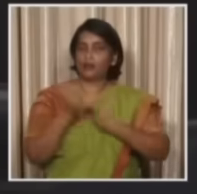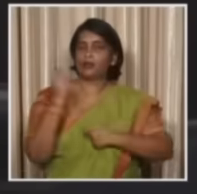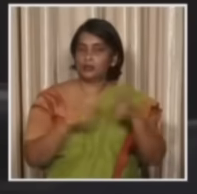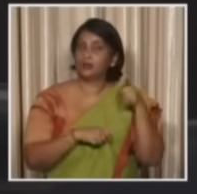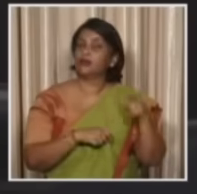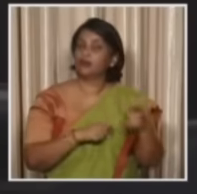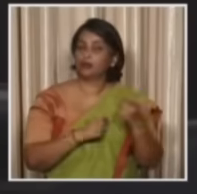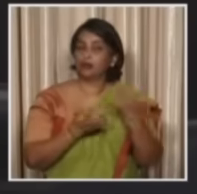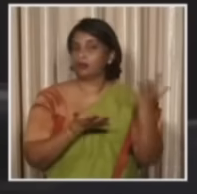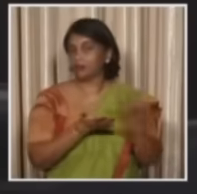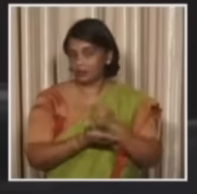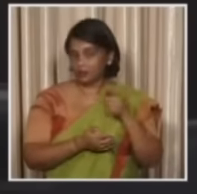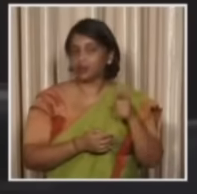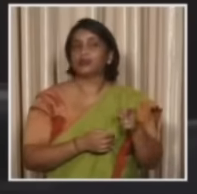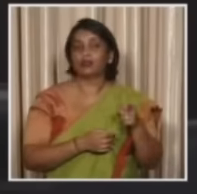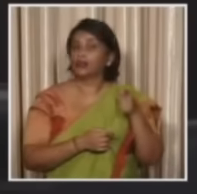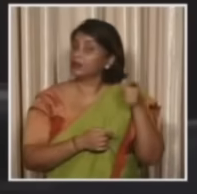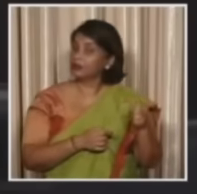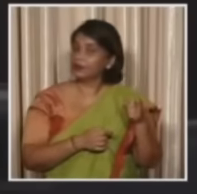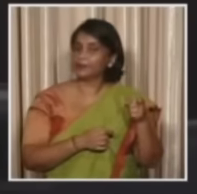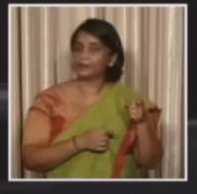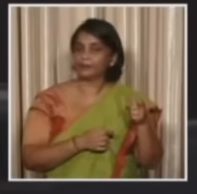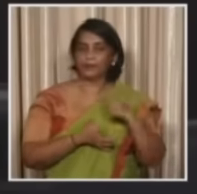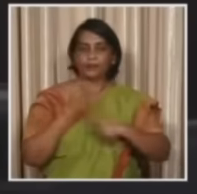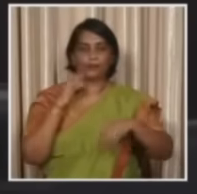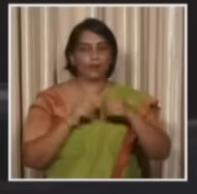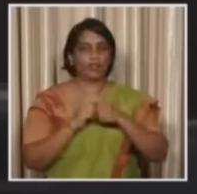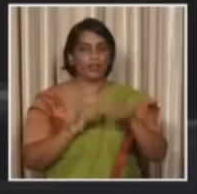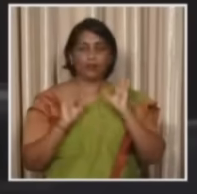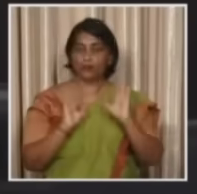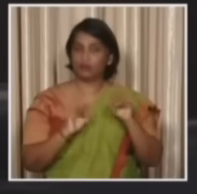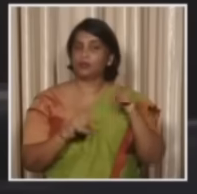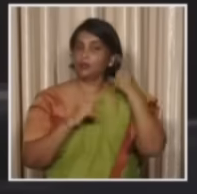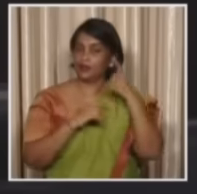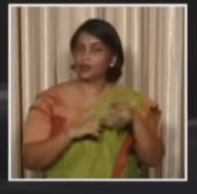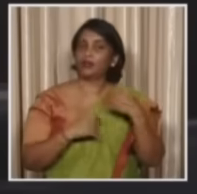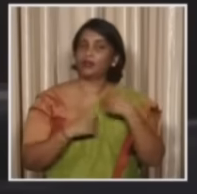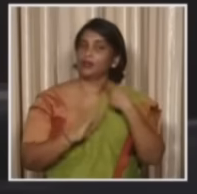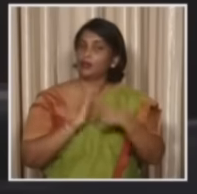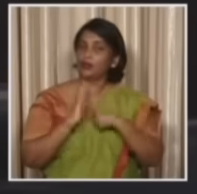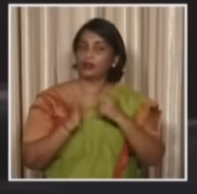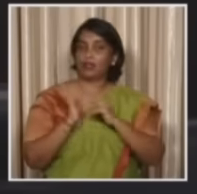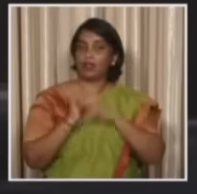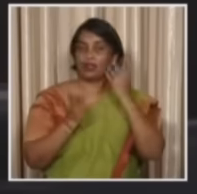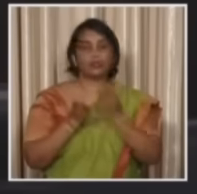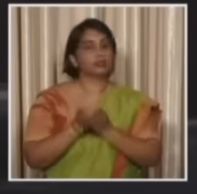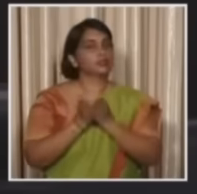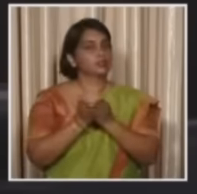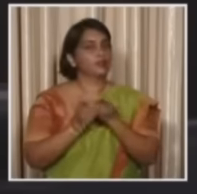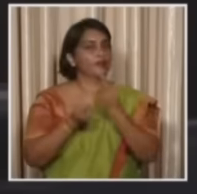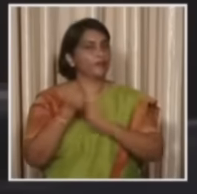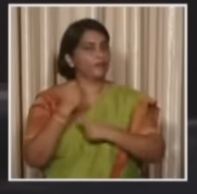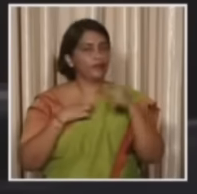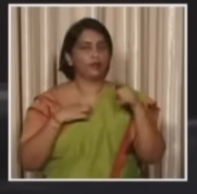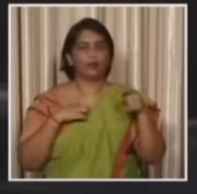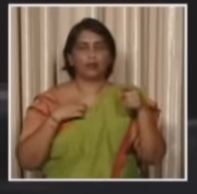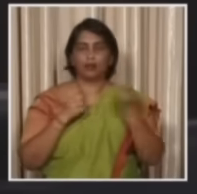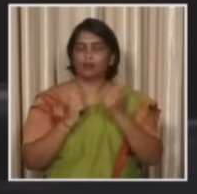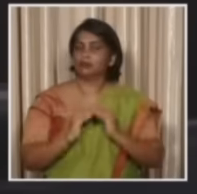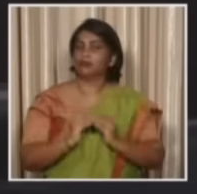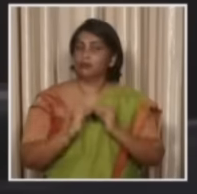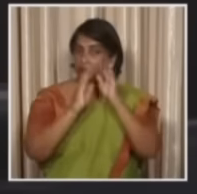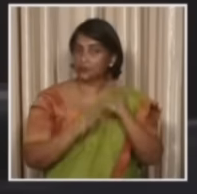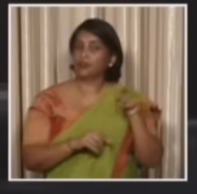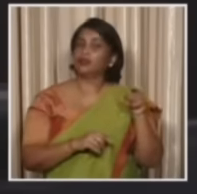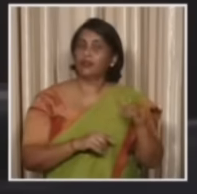ඒකෙන් ගතමනාවක් අරගෙන ඒකෙන් ඡන්ද කරන්න මේ ලෑස්ති වෙන්නේ. ඒ නිසා අපේ රටේ ජාතික සම්පත් විකුණලා මේ ආර්ථිකය ගොඩ ගන්නවා කියන